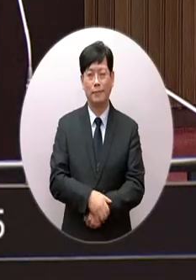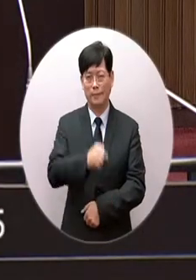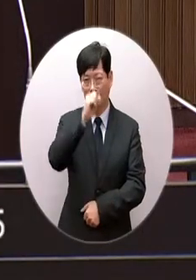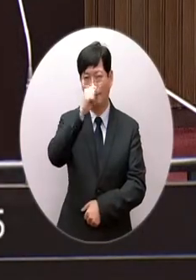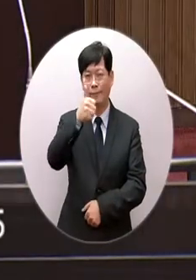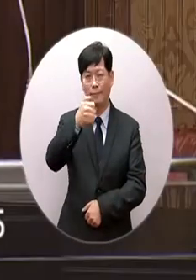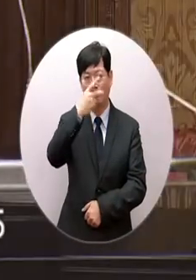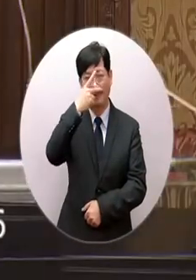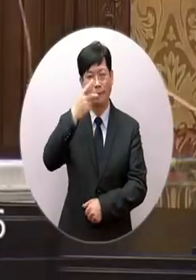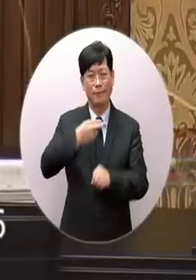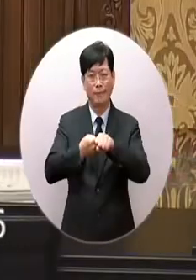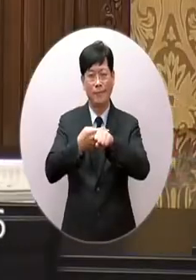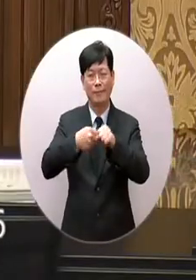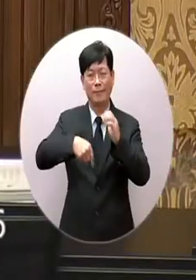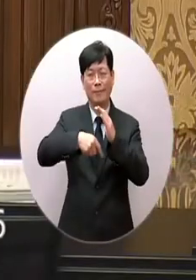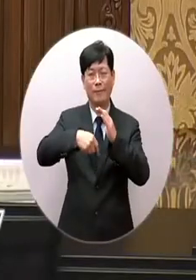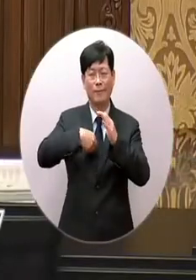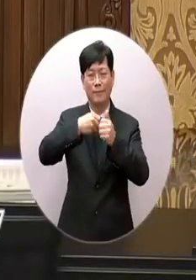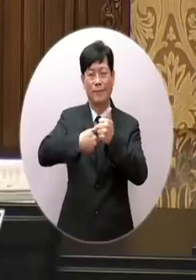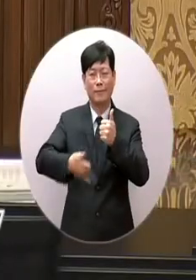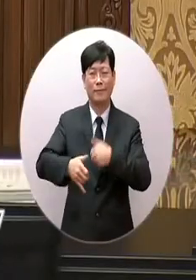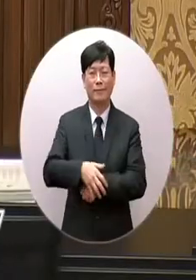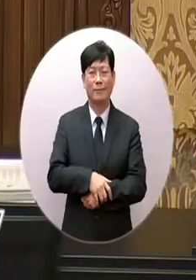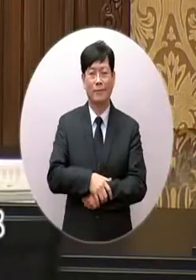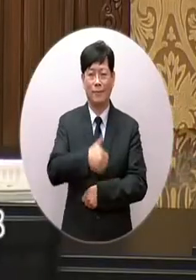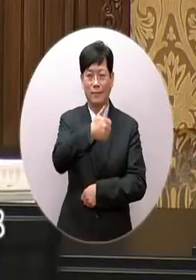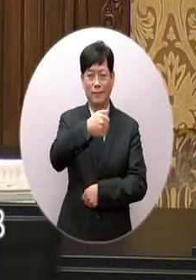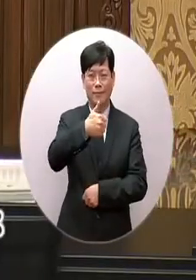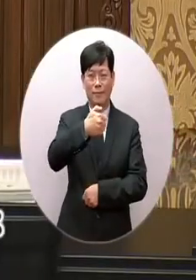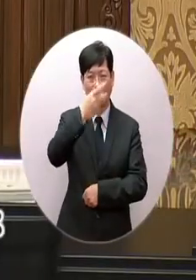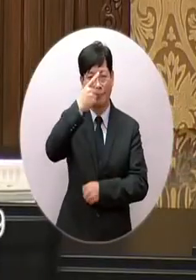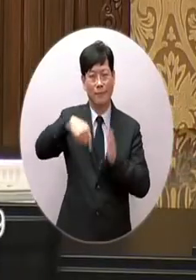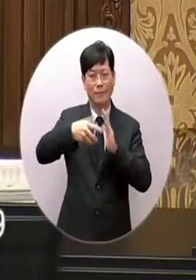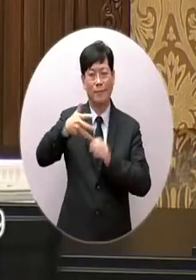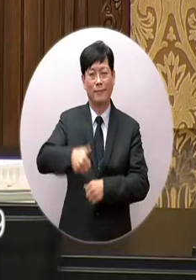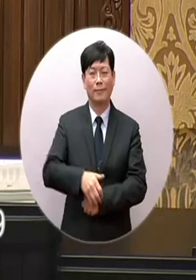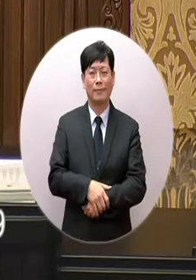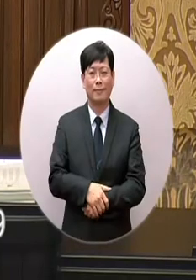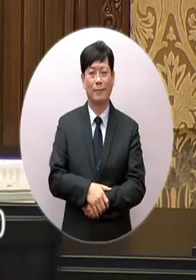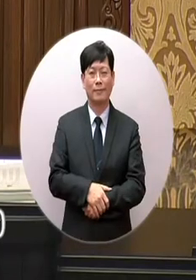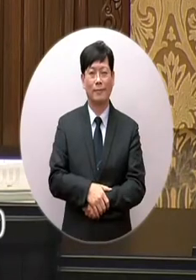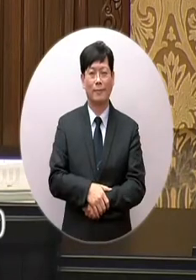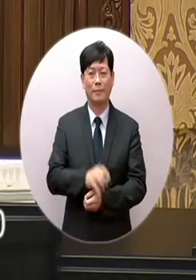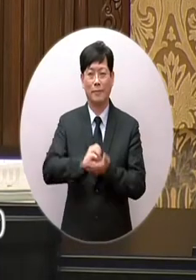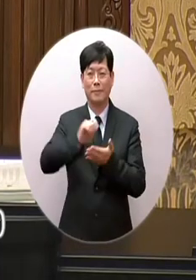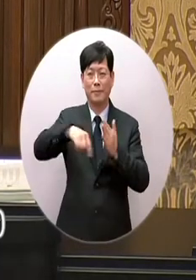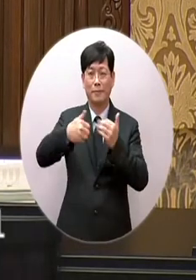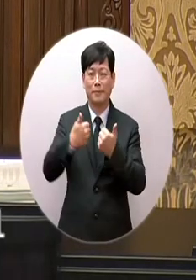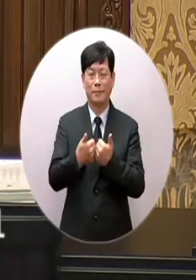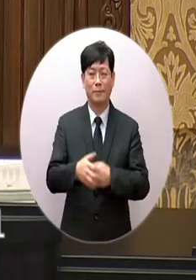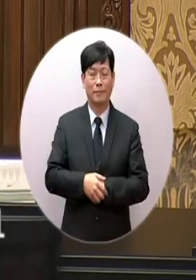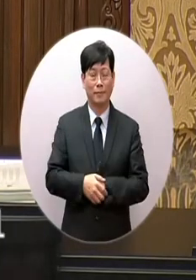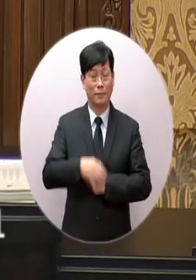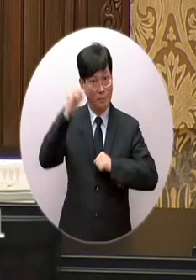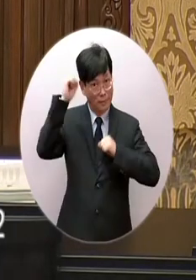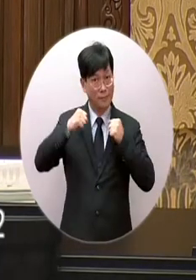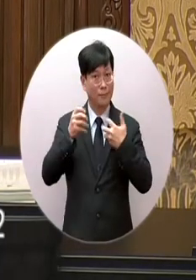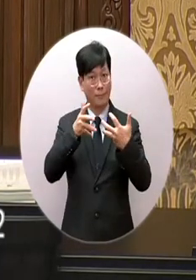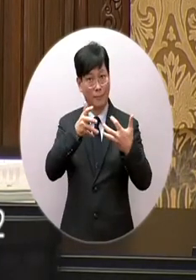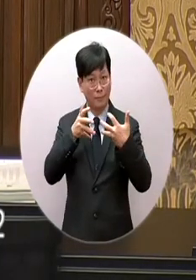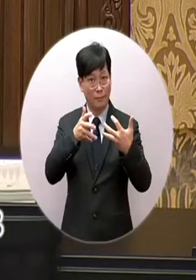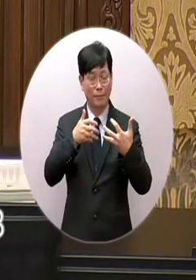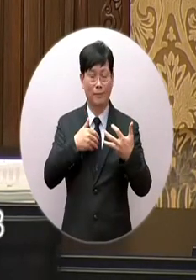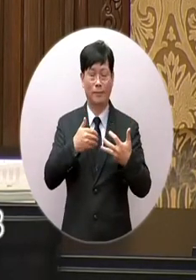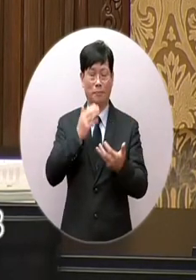好，谢谢罗委员，谢谢赖院长。报告院会上午执